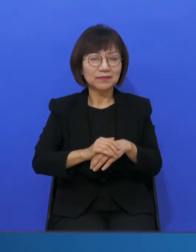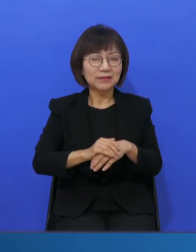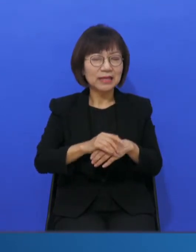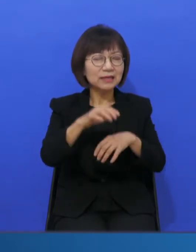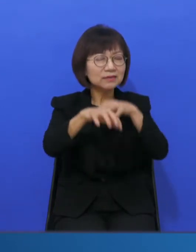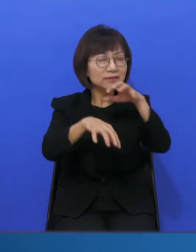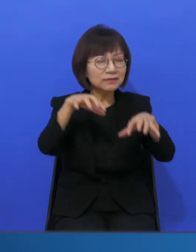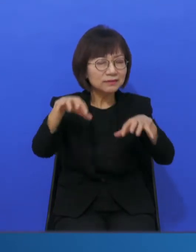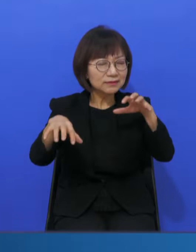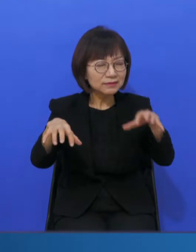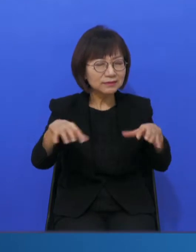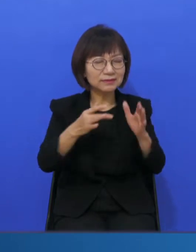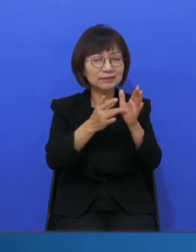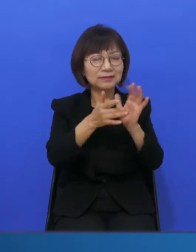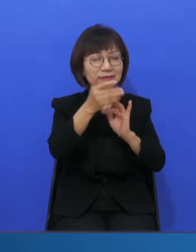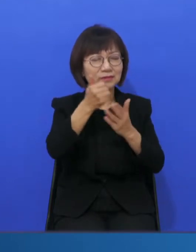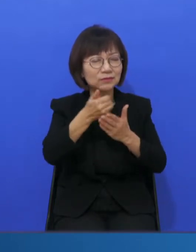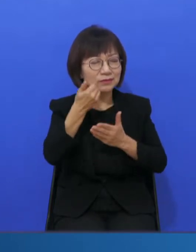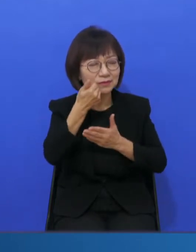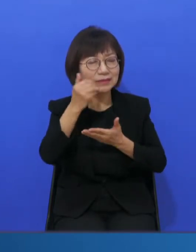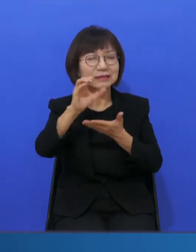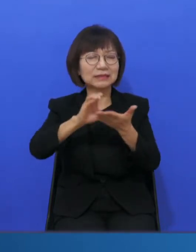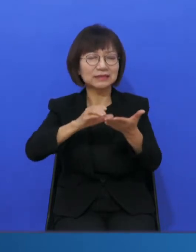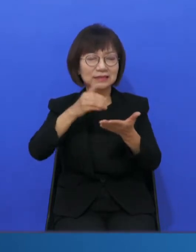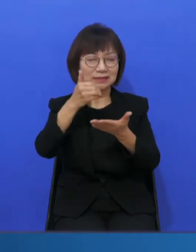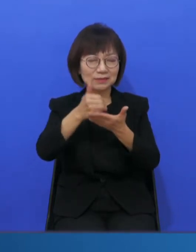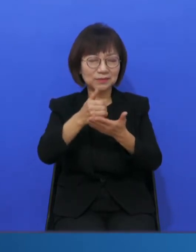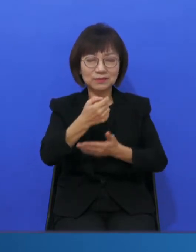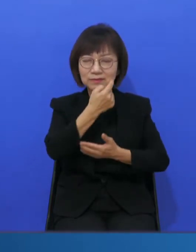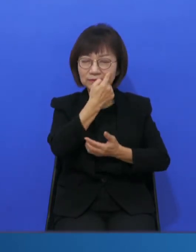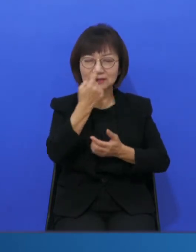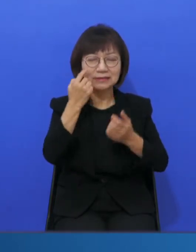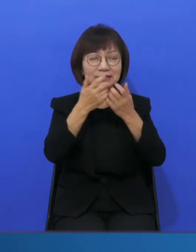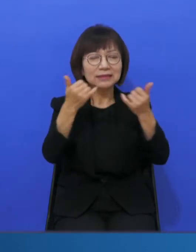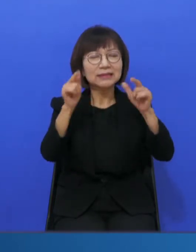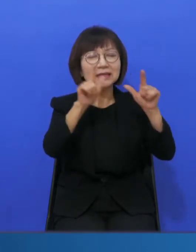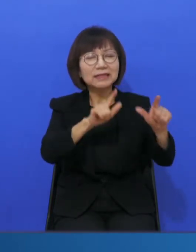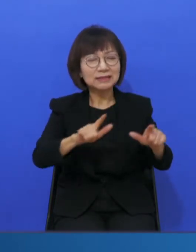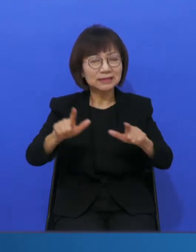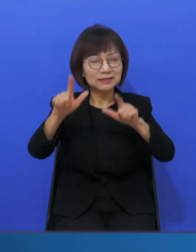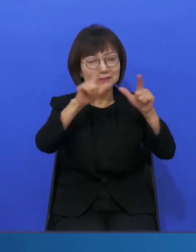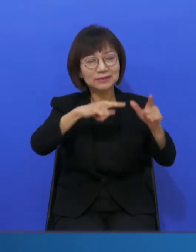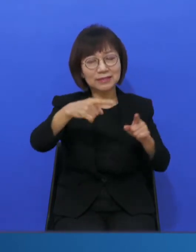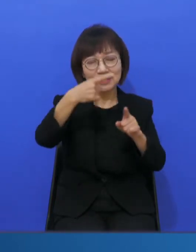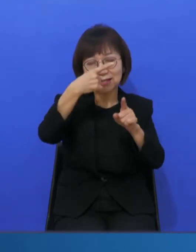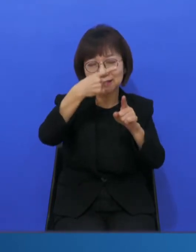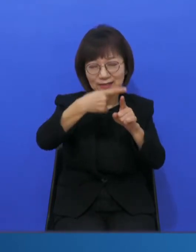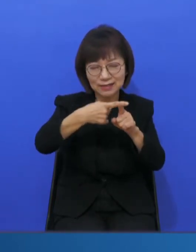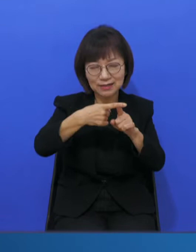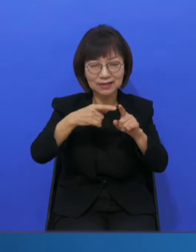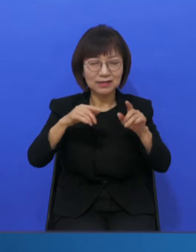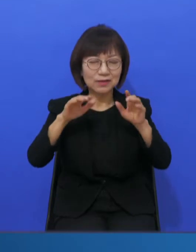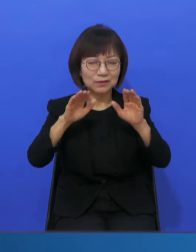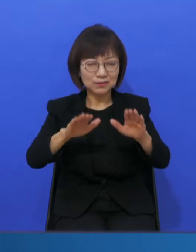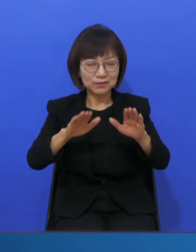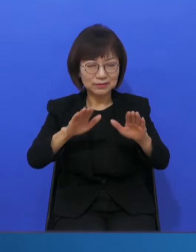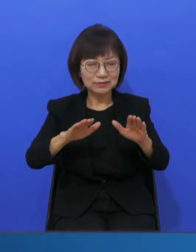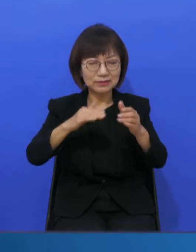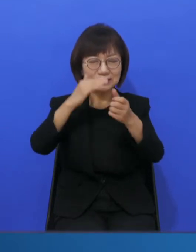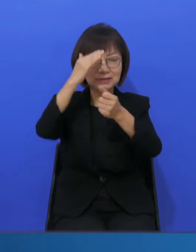그리스도의 심의 증인의 삶을 살게 하시고 이 시간 하나님 앞에 나와 예배 드릴 수 있도록 은혜를